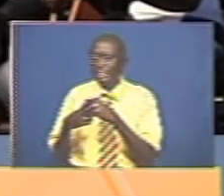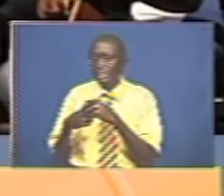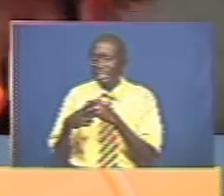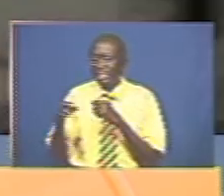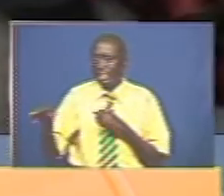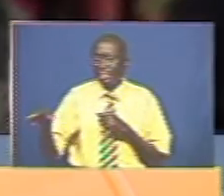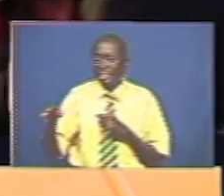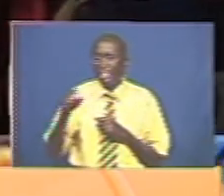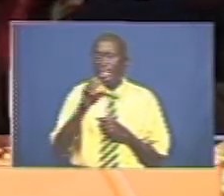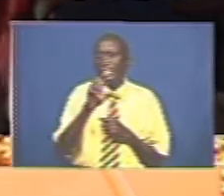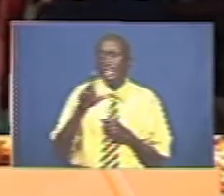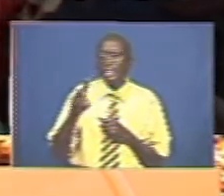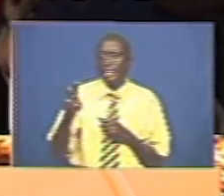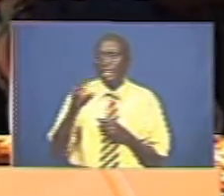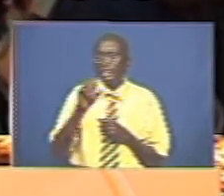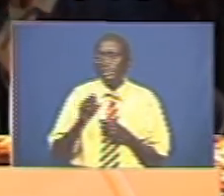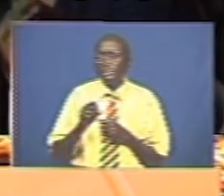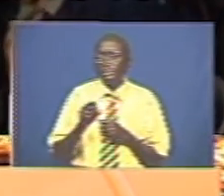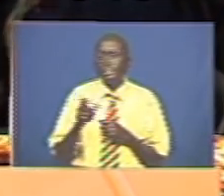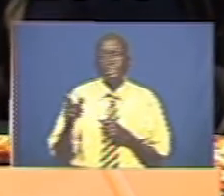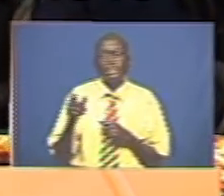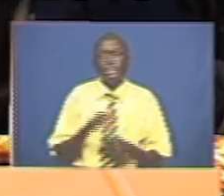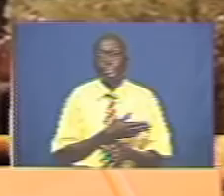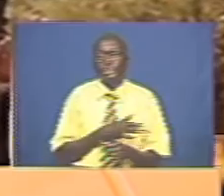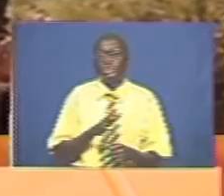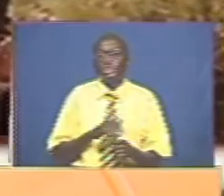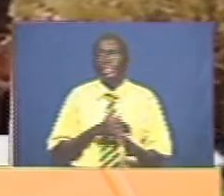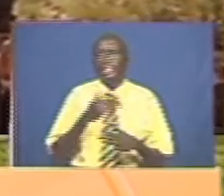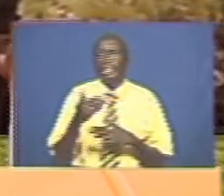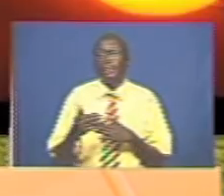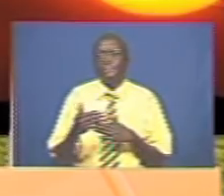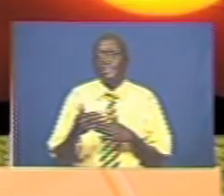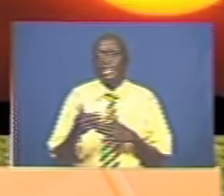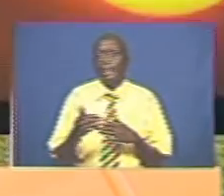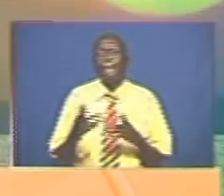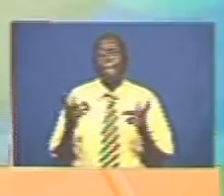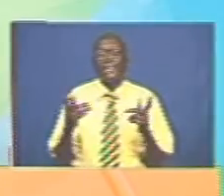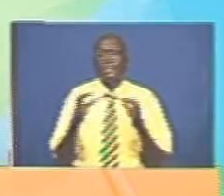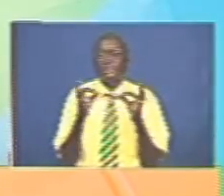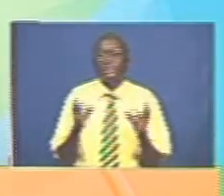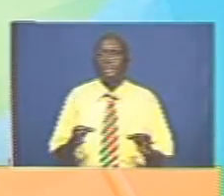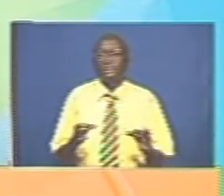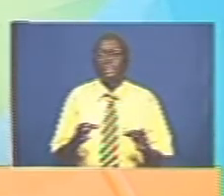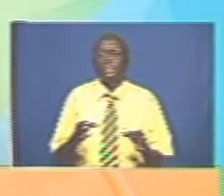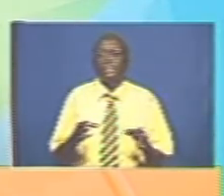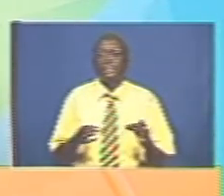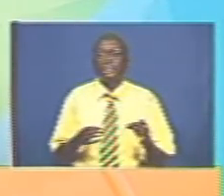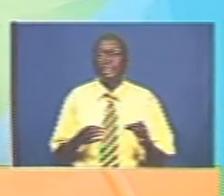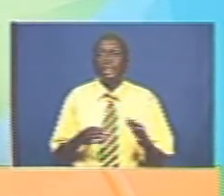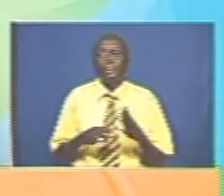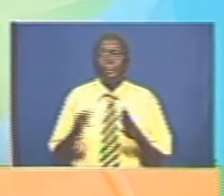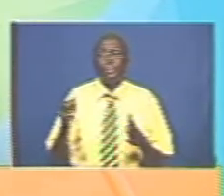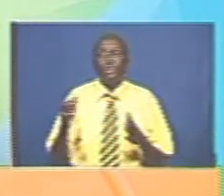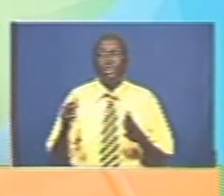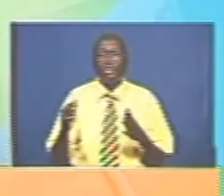Elvis huwa anacheza country baada ya Sundowner. Ndiyo. Lakini tumeamua kuwafurahisha zaidi mashabiki